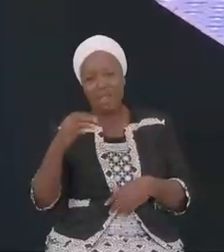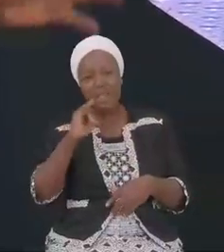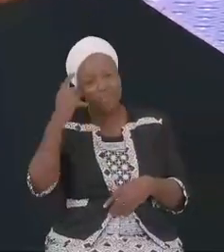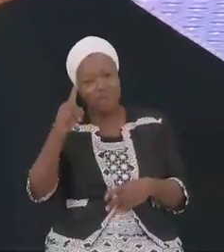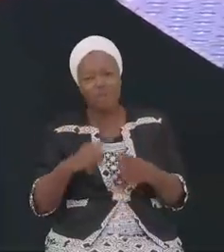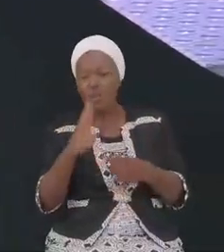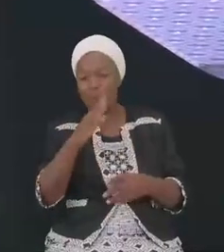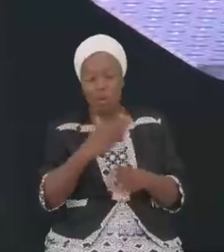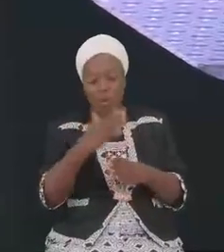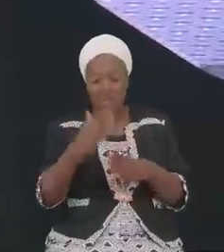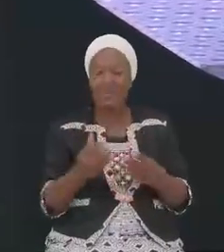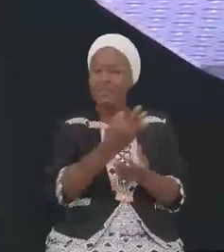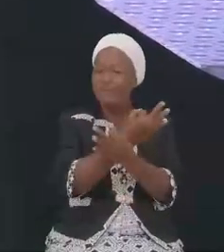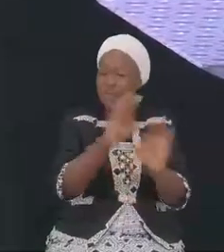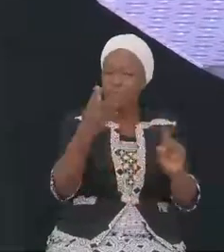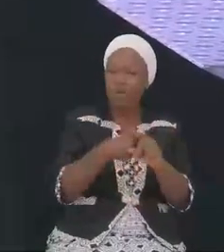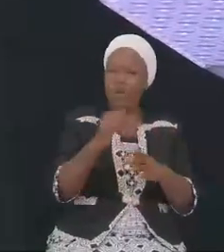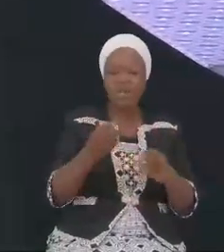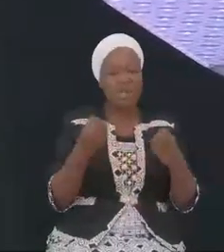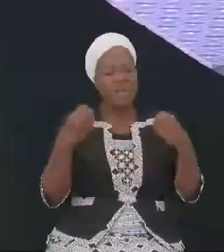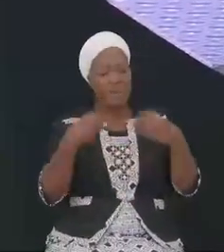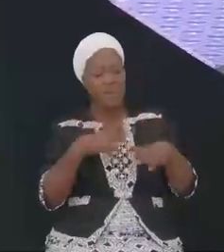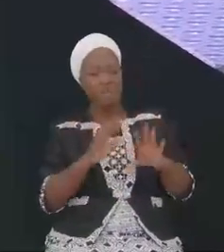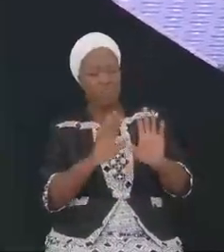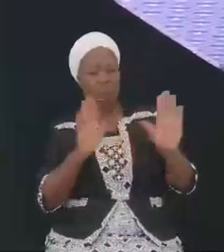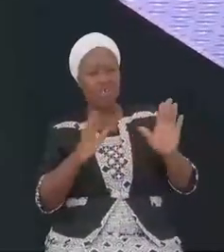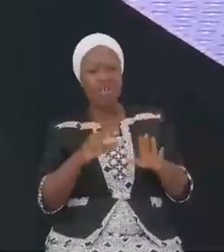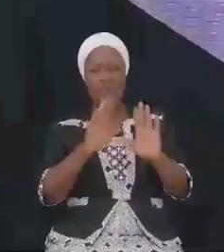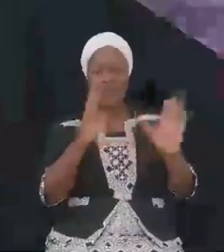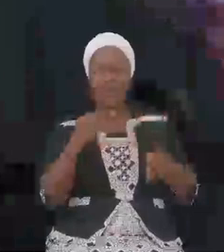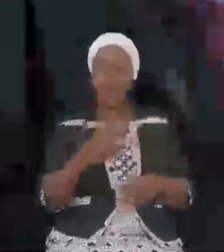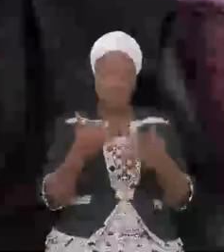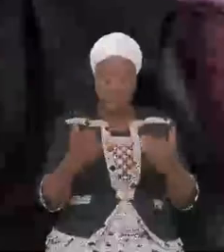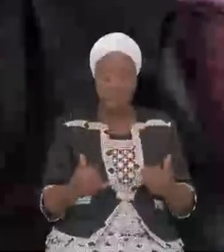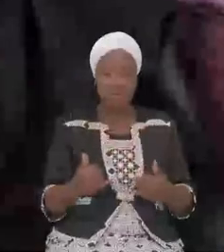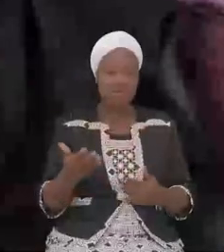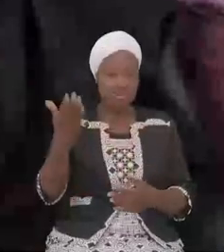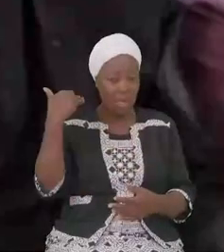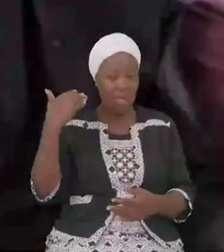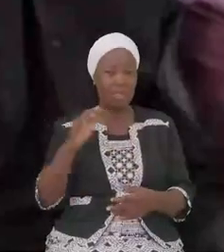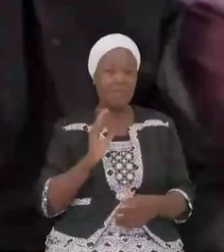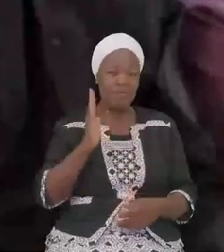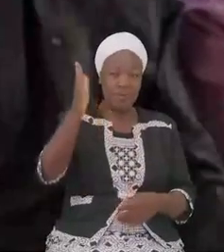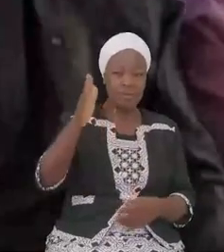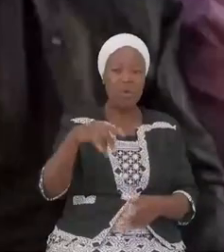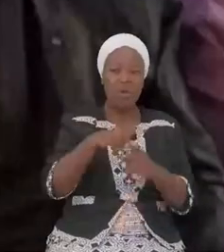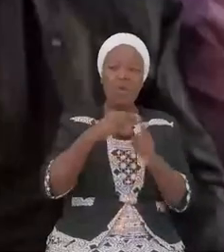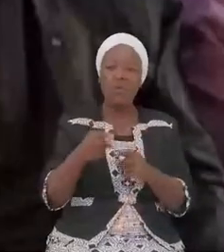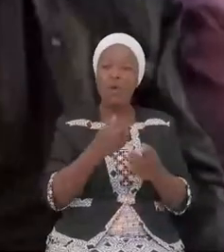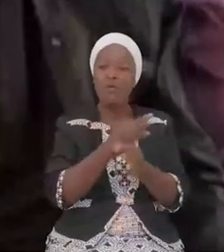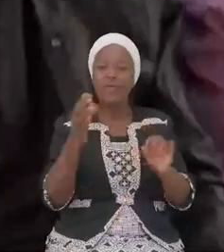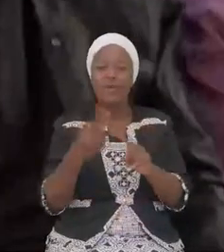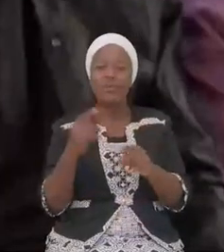totalement affranchi de toute crainte, la crainte du passé, du présent, du futur. Quand tu es totalement affranchi